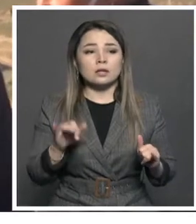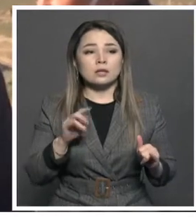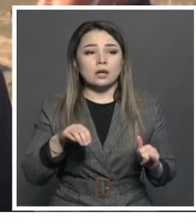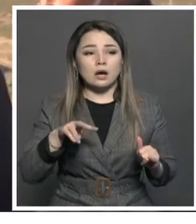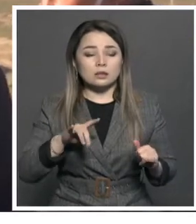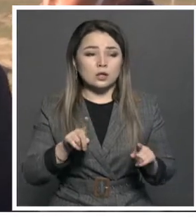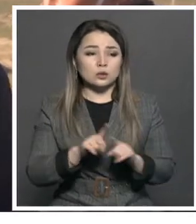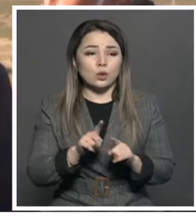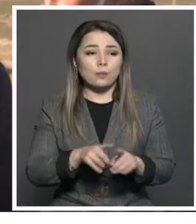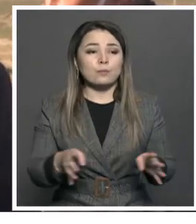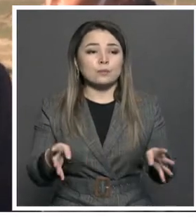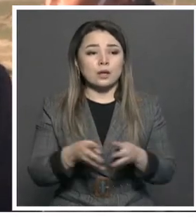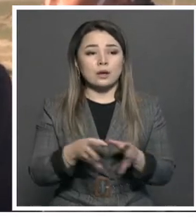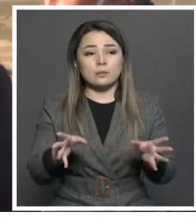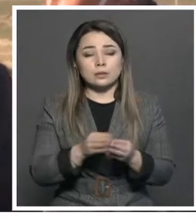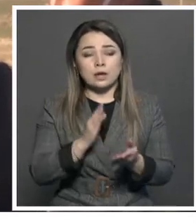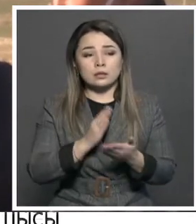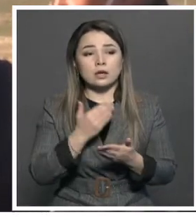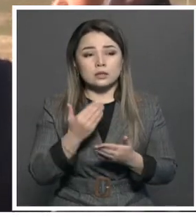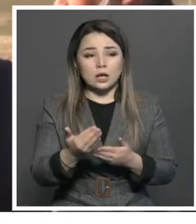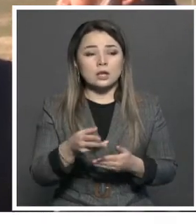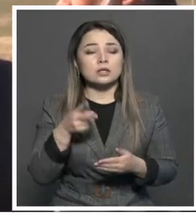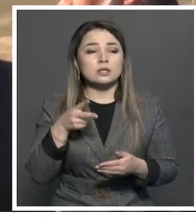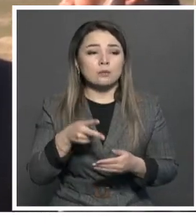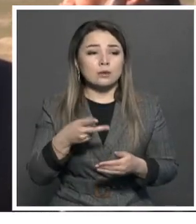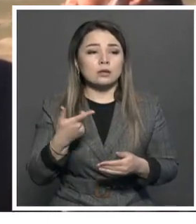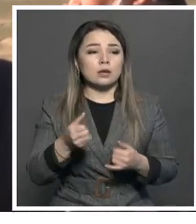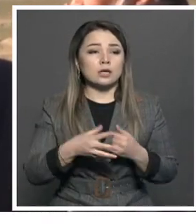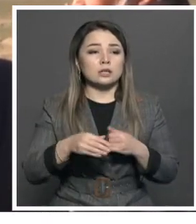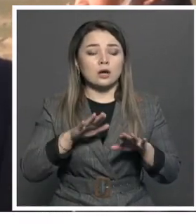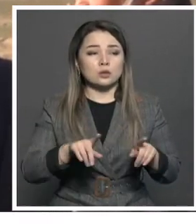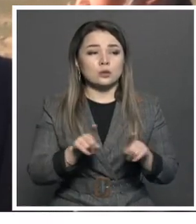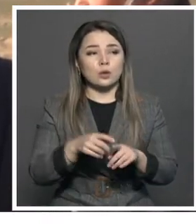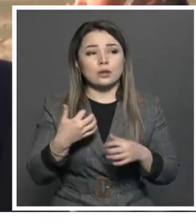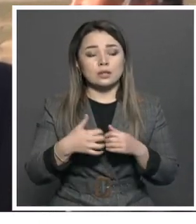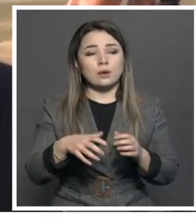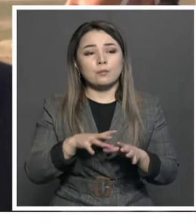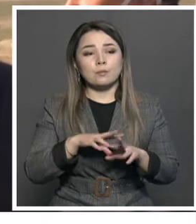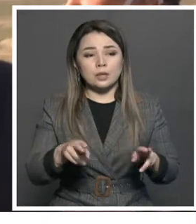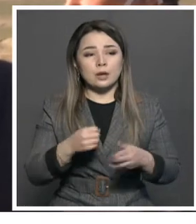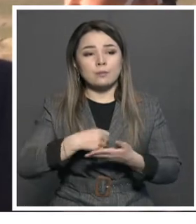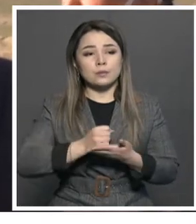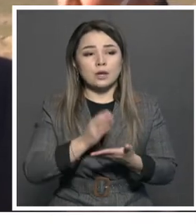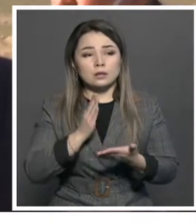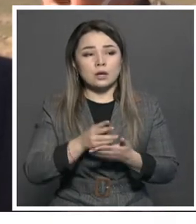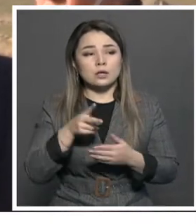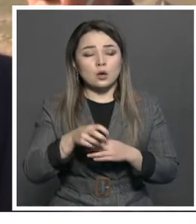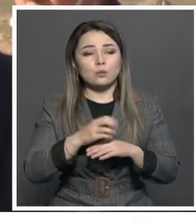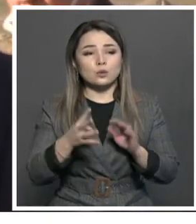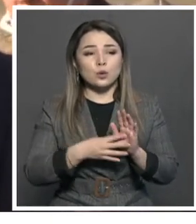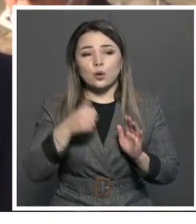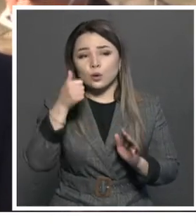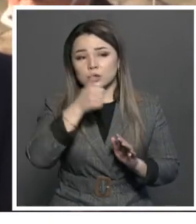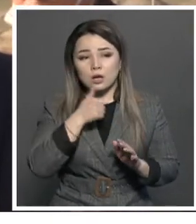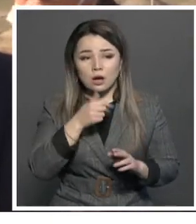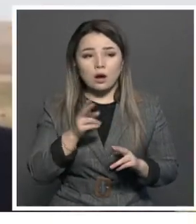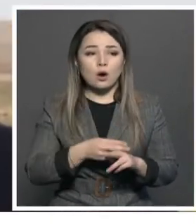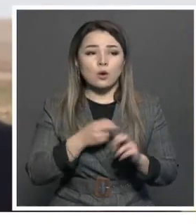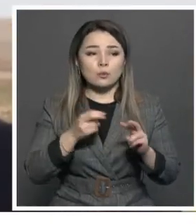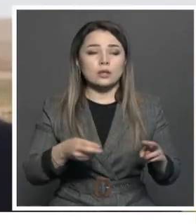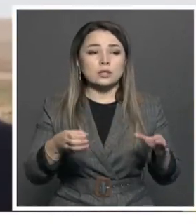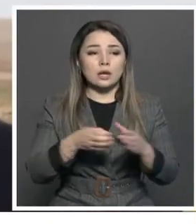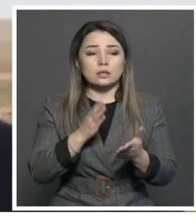елді мекенмен қосылып, 2000 гектар ортақ жайылымға бекітіліп берілген. Аудан әкімдігінің 2019 жылғы қаулысы